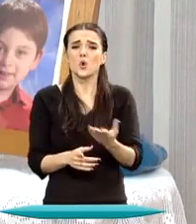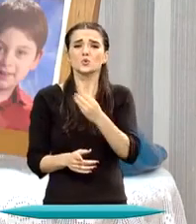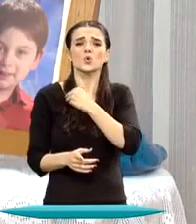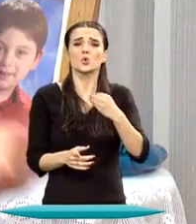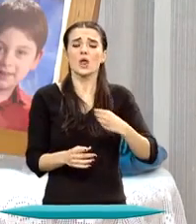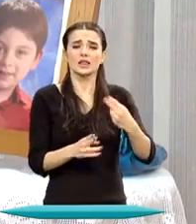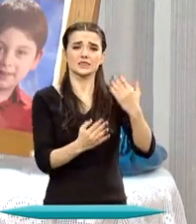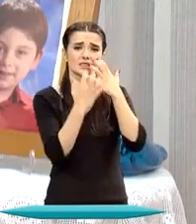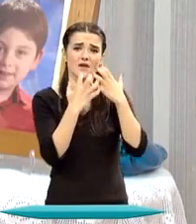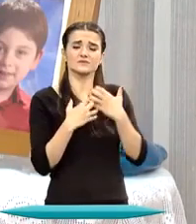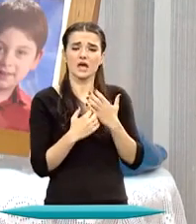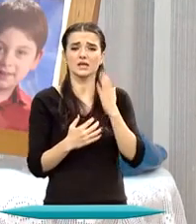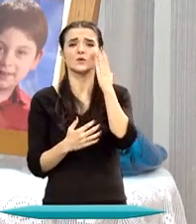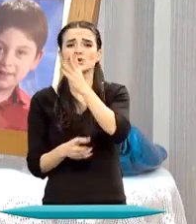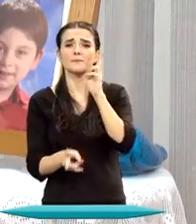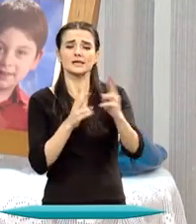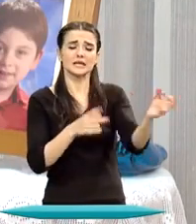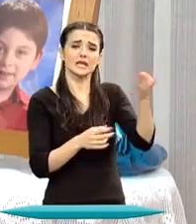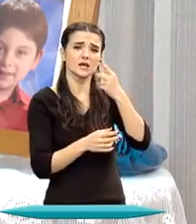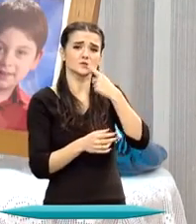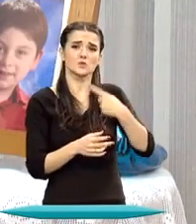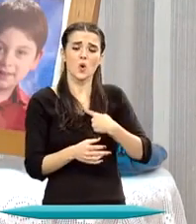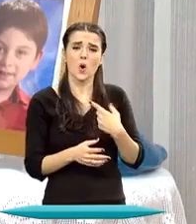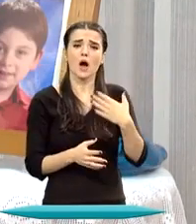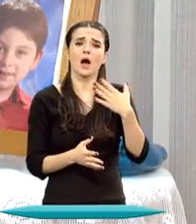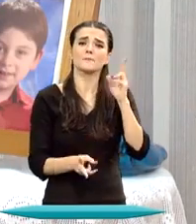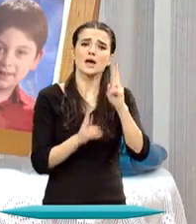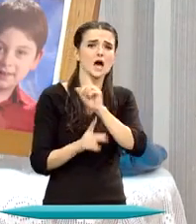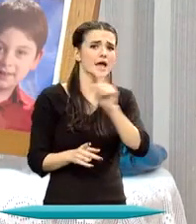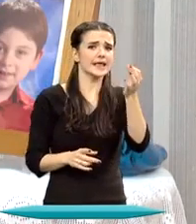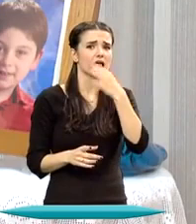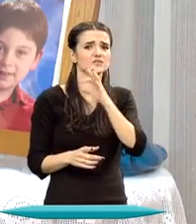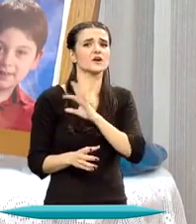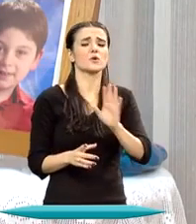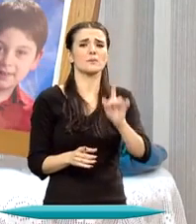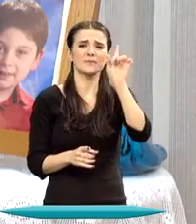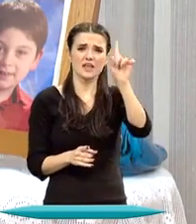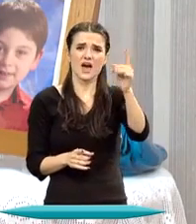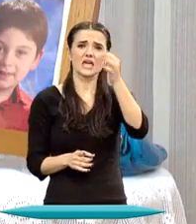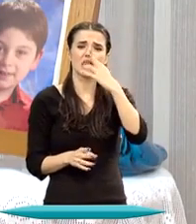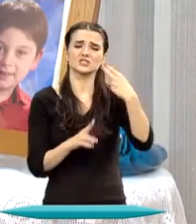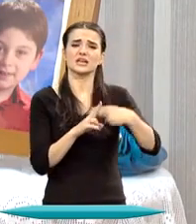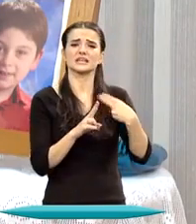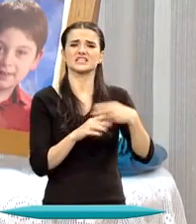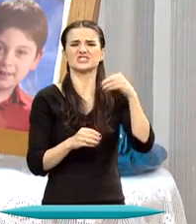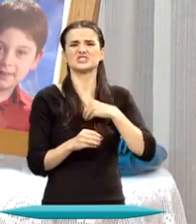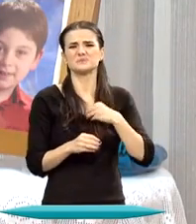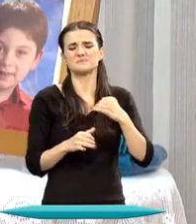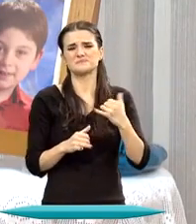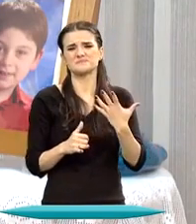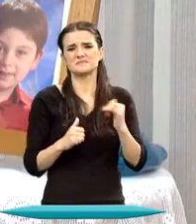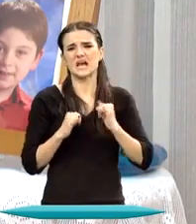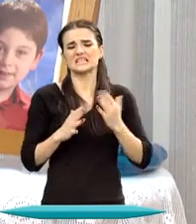Bazısı ilaç diyor, bazısı hayır diyor. Bir kere ilaç denedik, içimize el vermedi. Çünkü